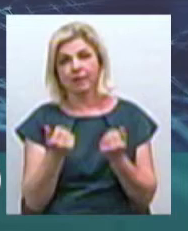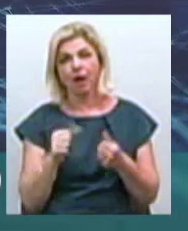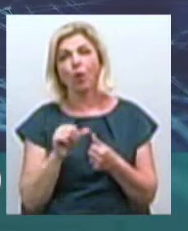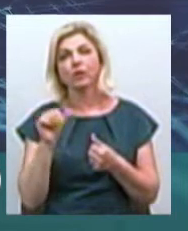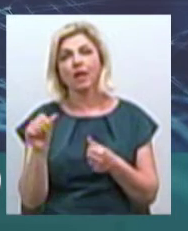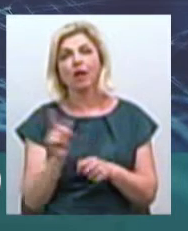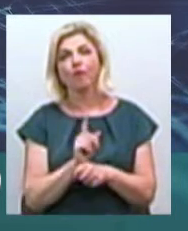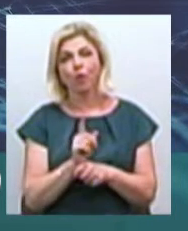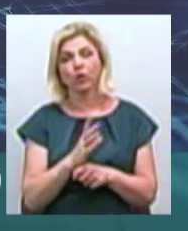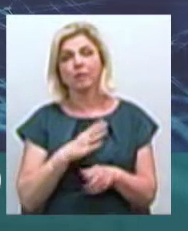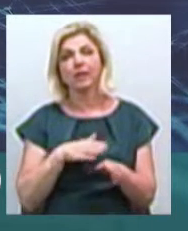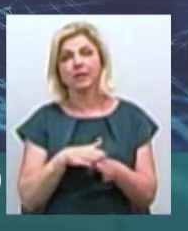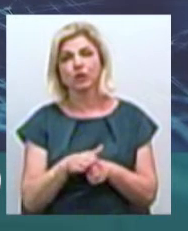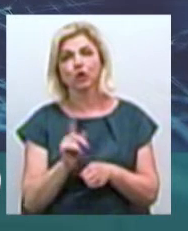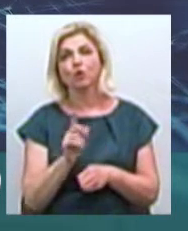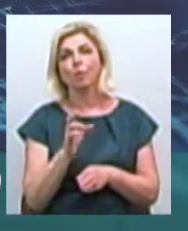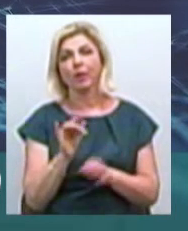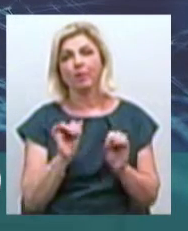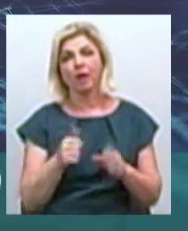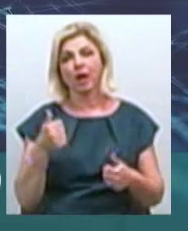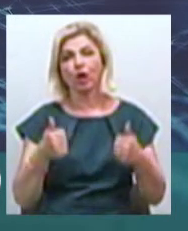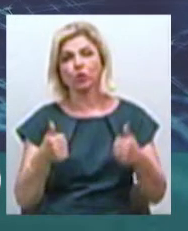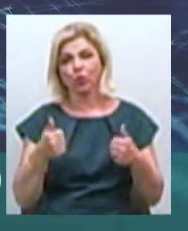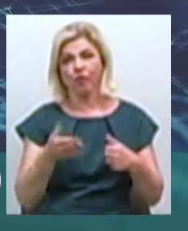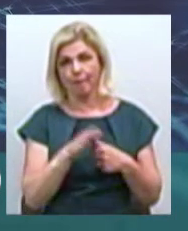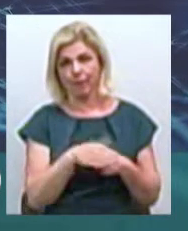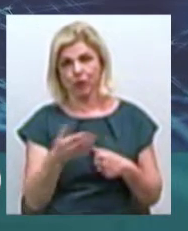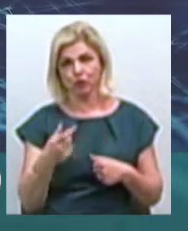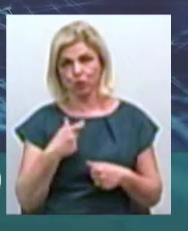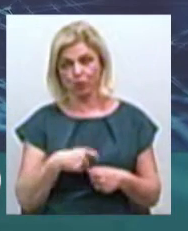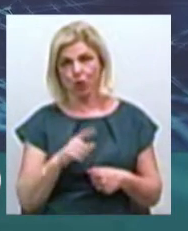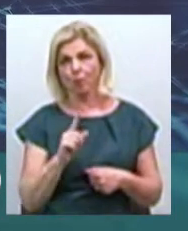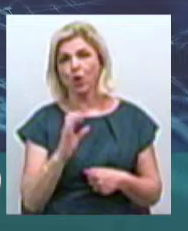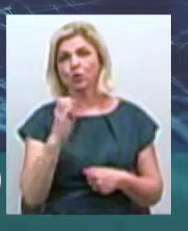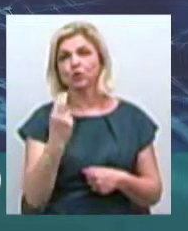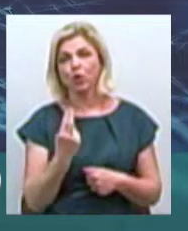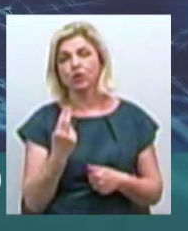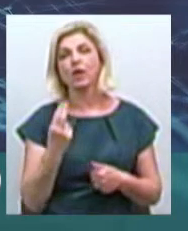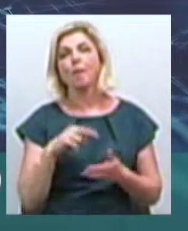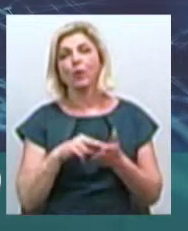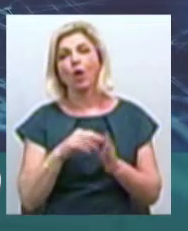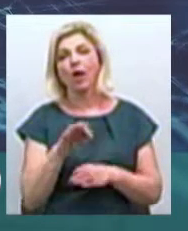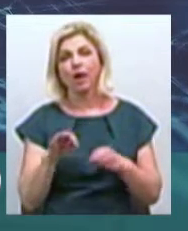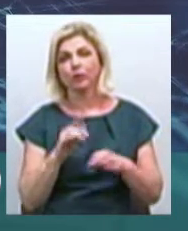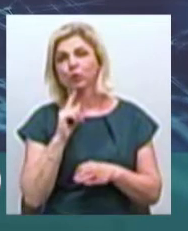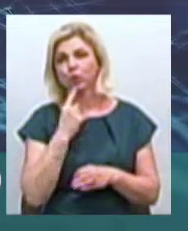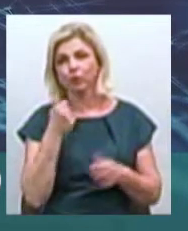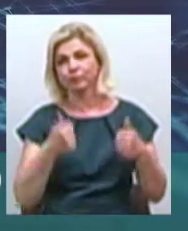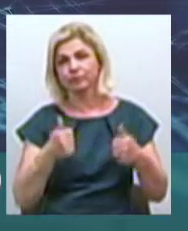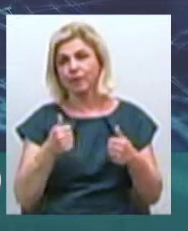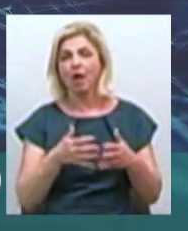для того, щоб вони могли конкурувати між собою, да? Оскільки соціальним проєктом важко конкурувати з великими, з